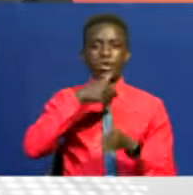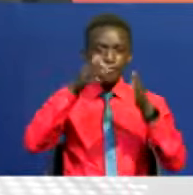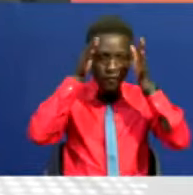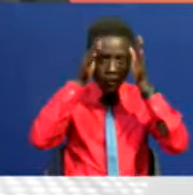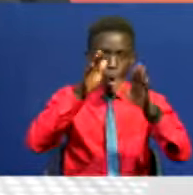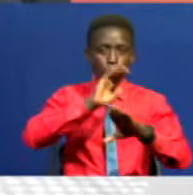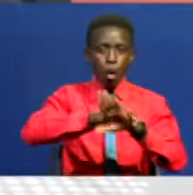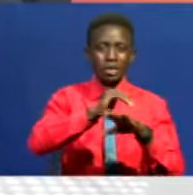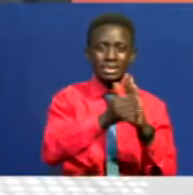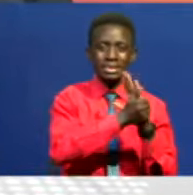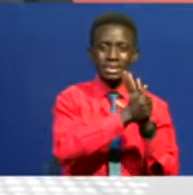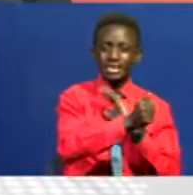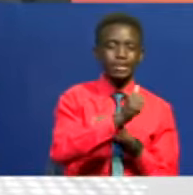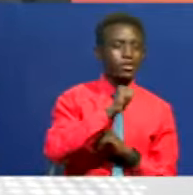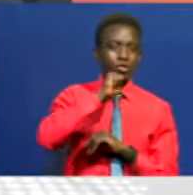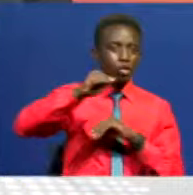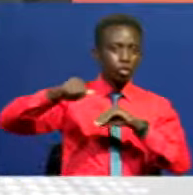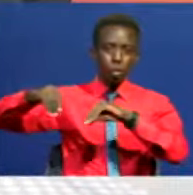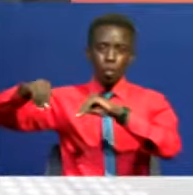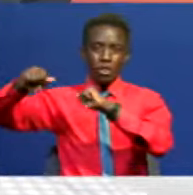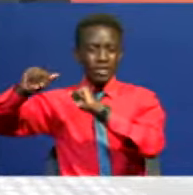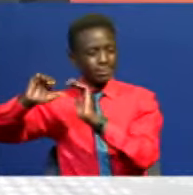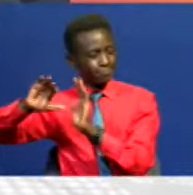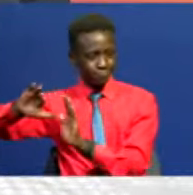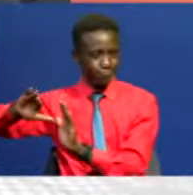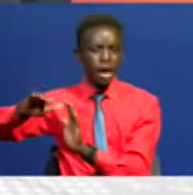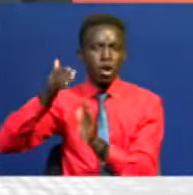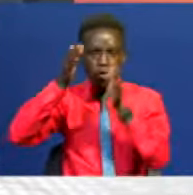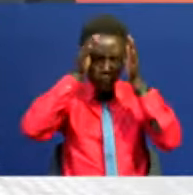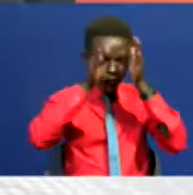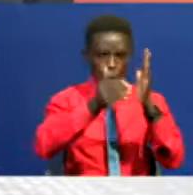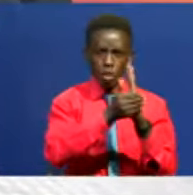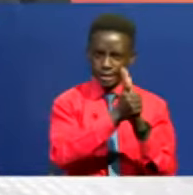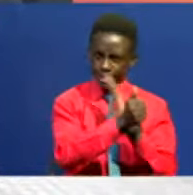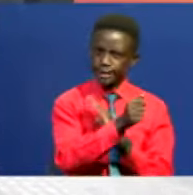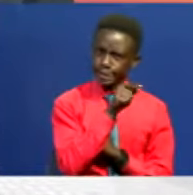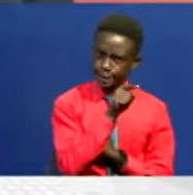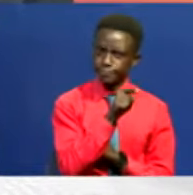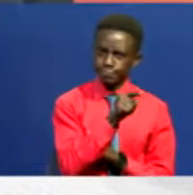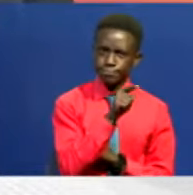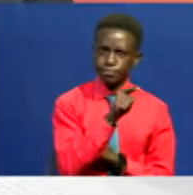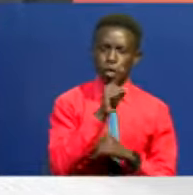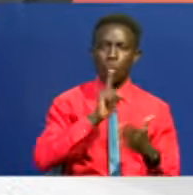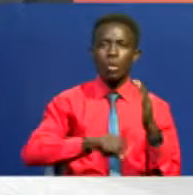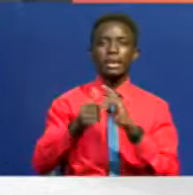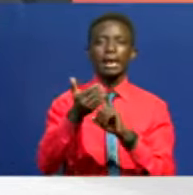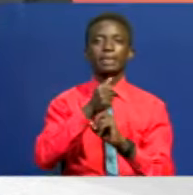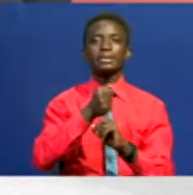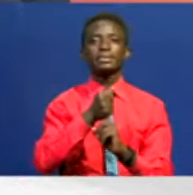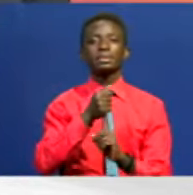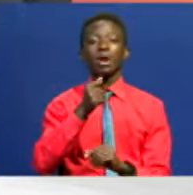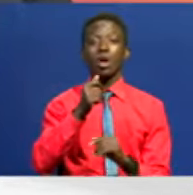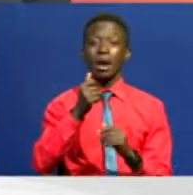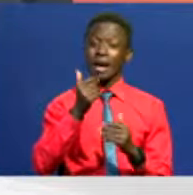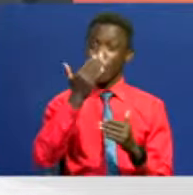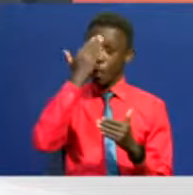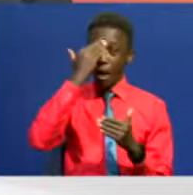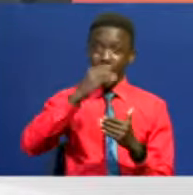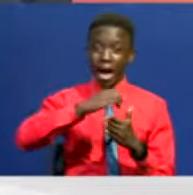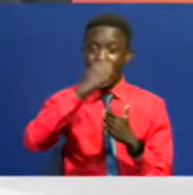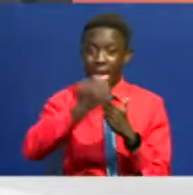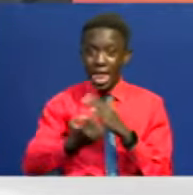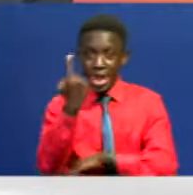just qualification, but the skill that a student is going to get, because the end of it all, you must be someone useful in the society.